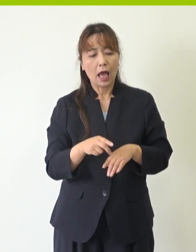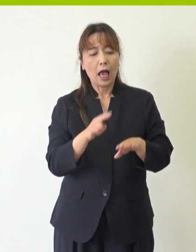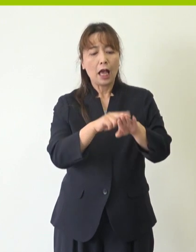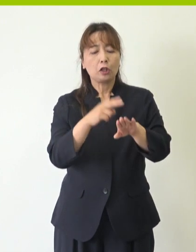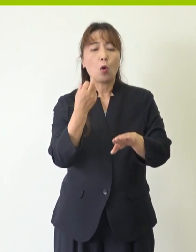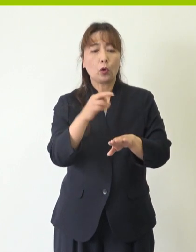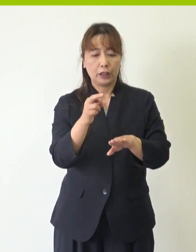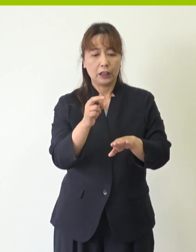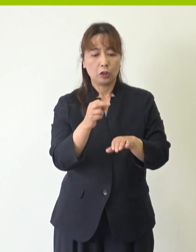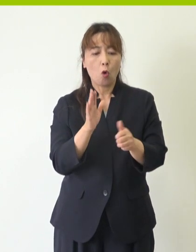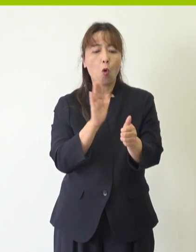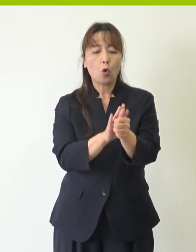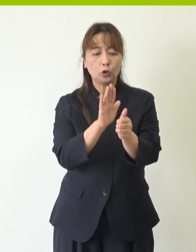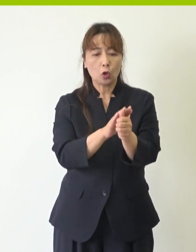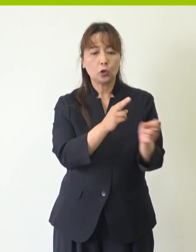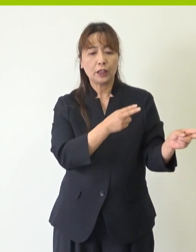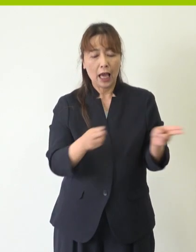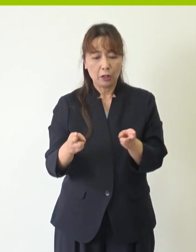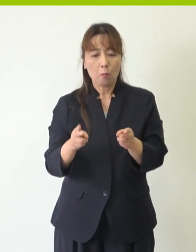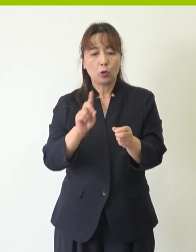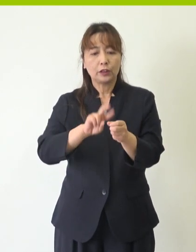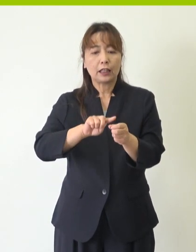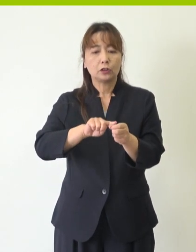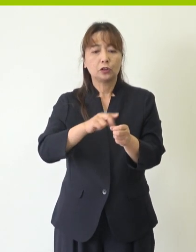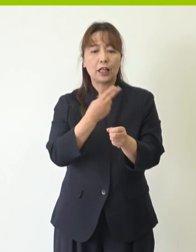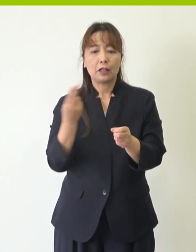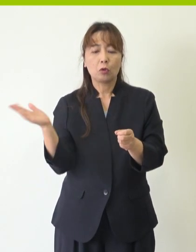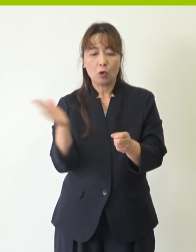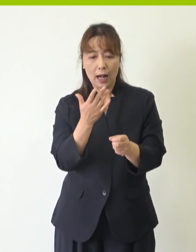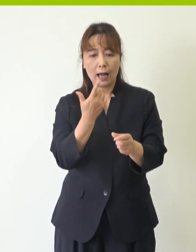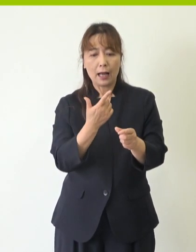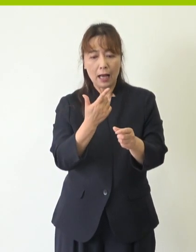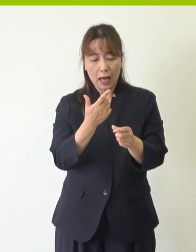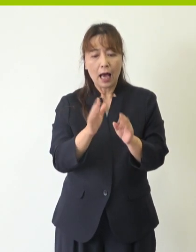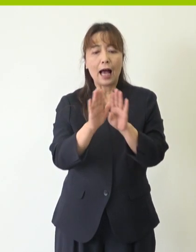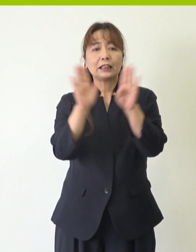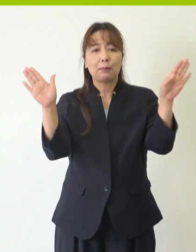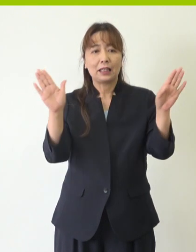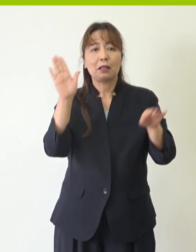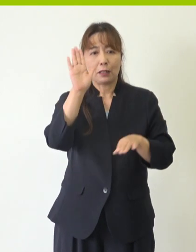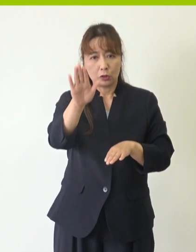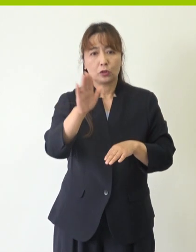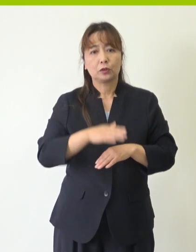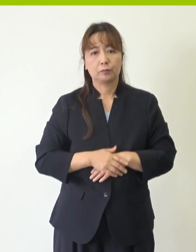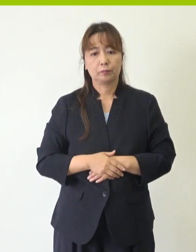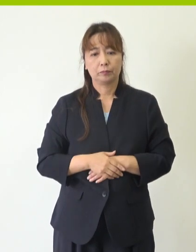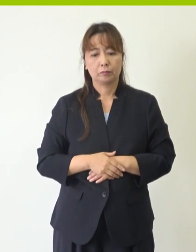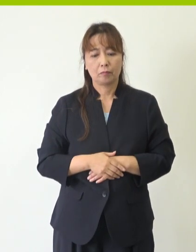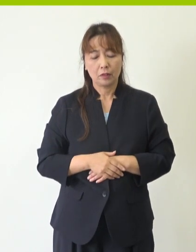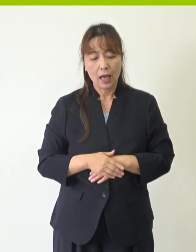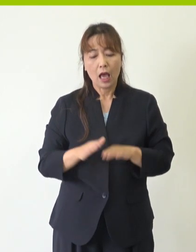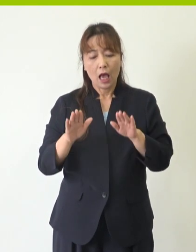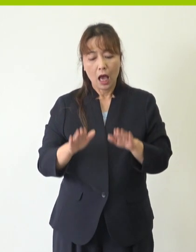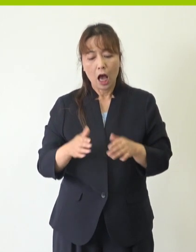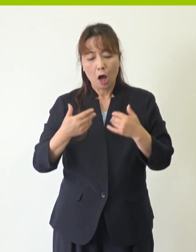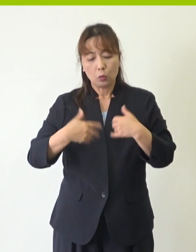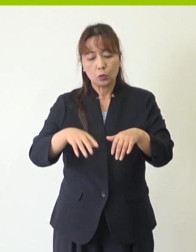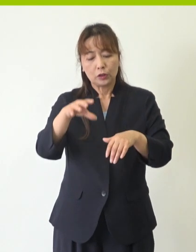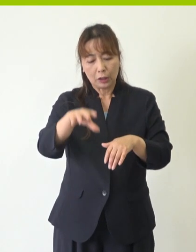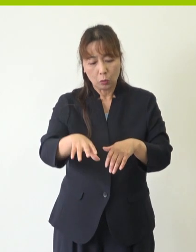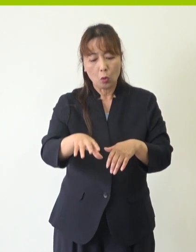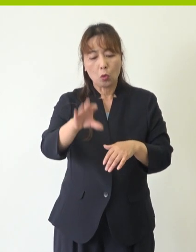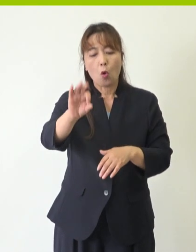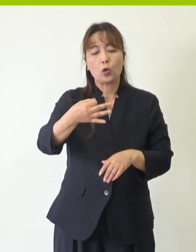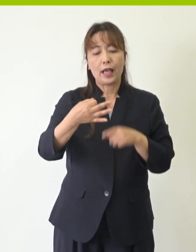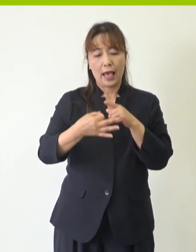からスタートもしておりますで今回ですね例は山年度からはですねふるさと納税昨年ですねあの犬猫殺